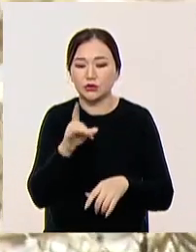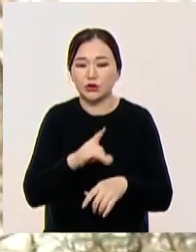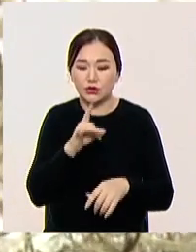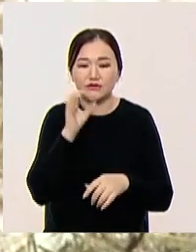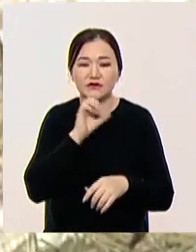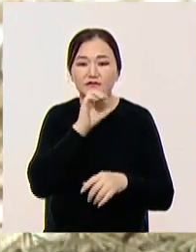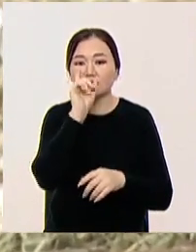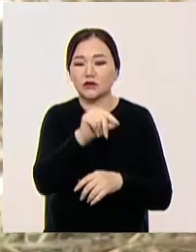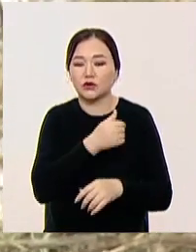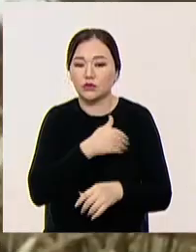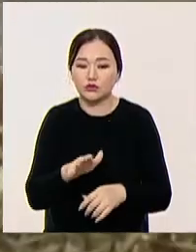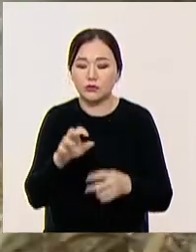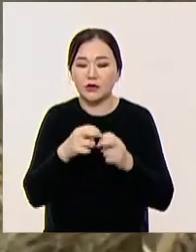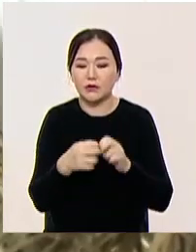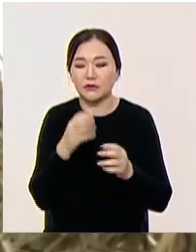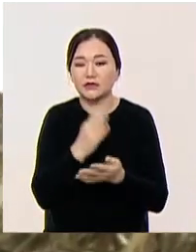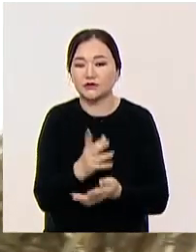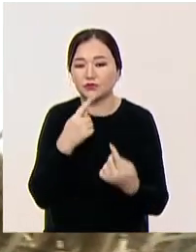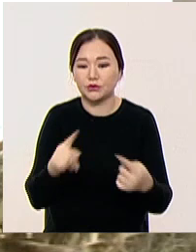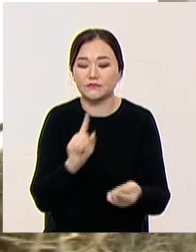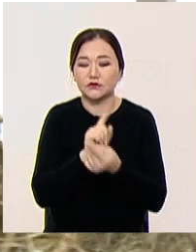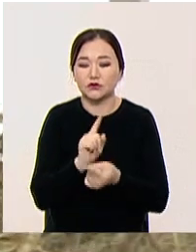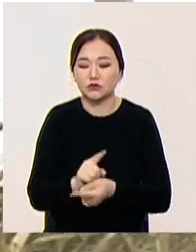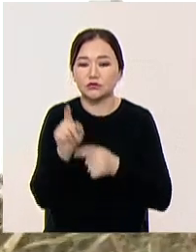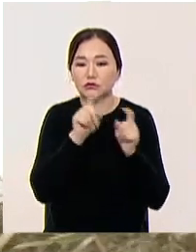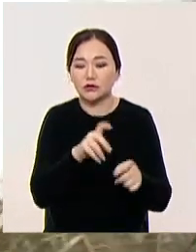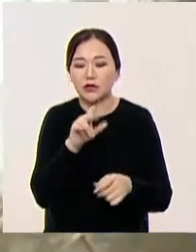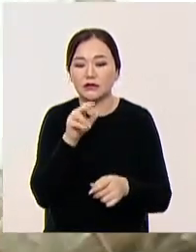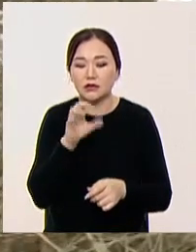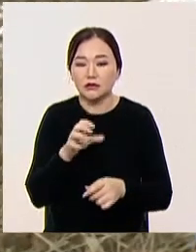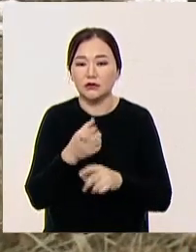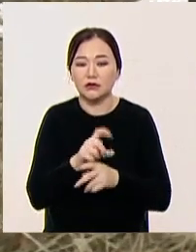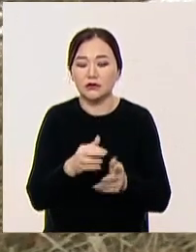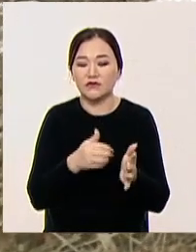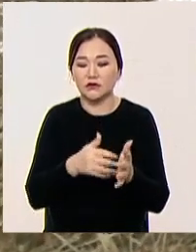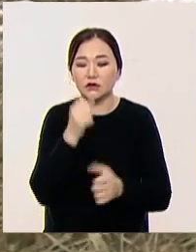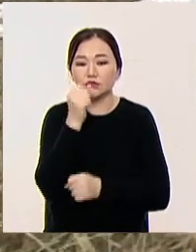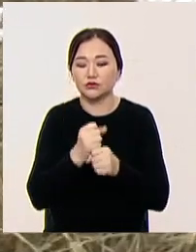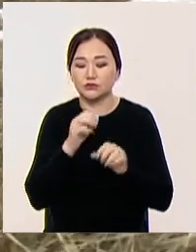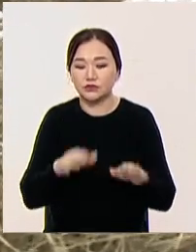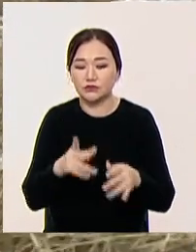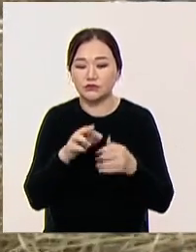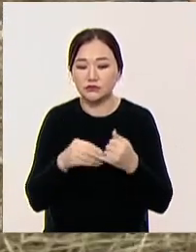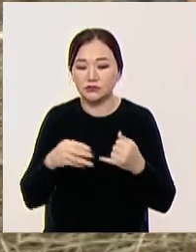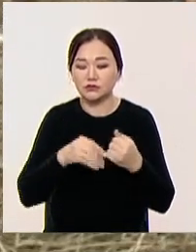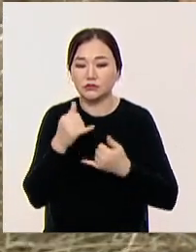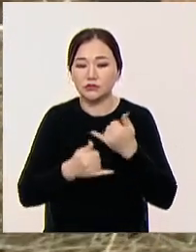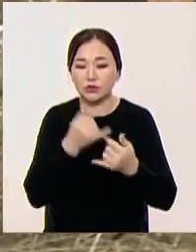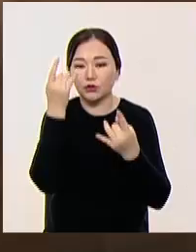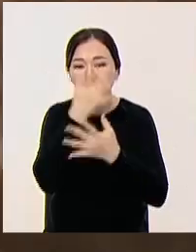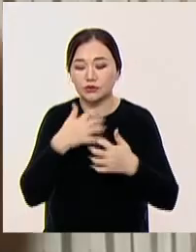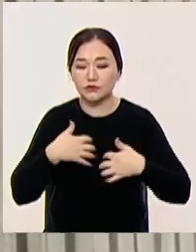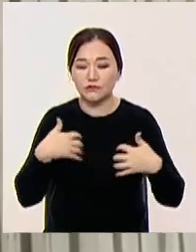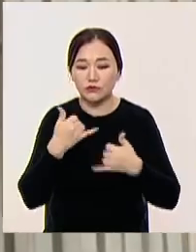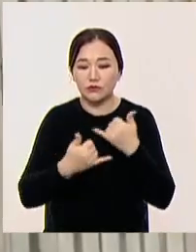в северные. Есть и другие проблемы, с которыми сталкиваются переселенцы и кандасы. Это нехватка рабочих мест, земли для возделывания культуры,